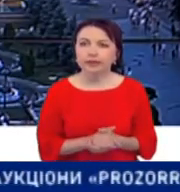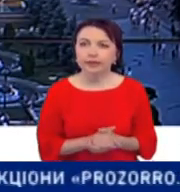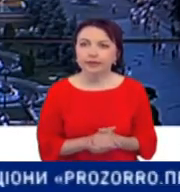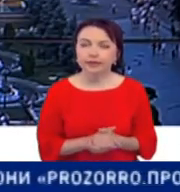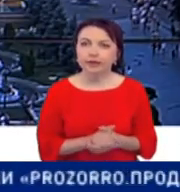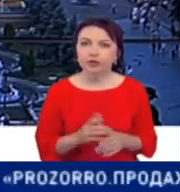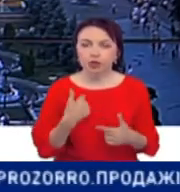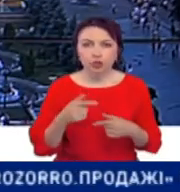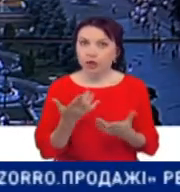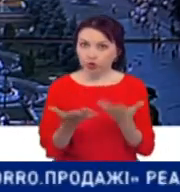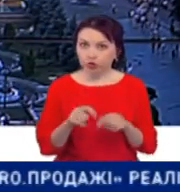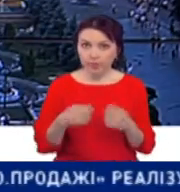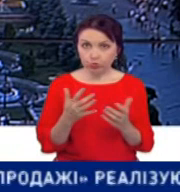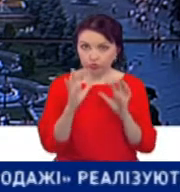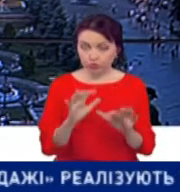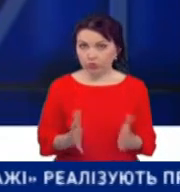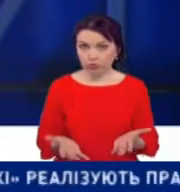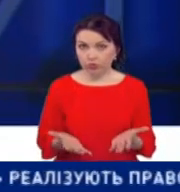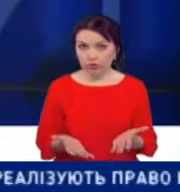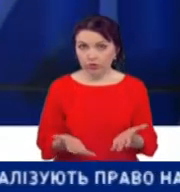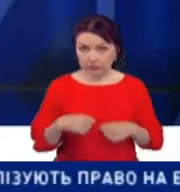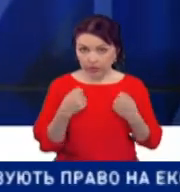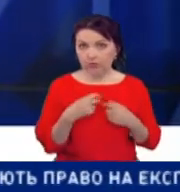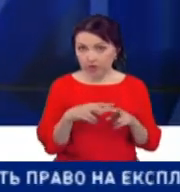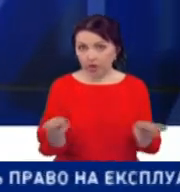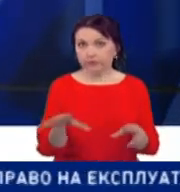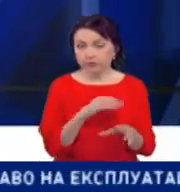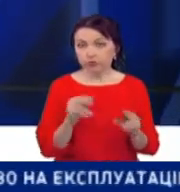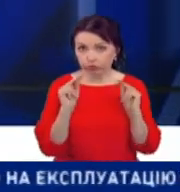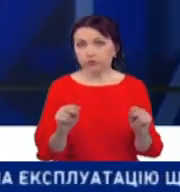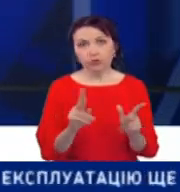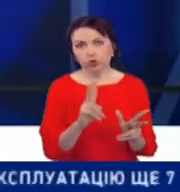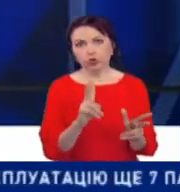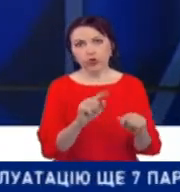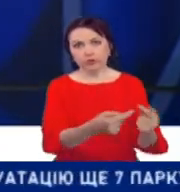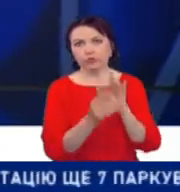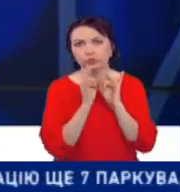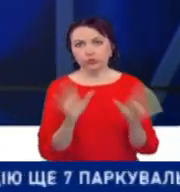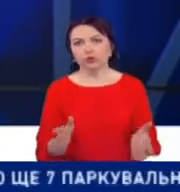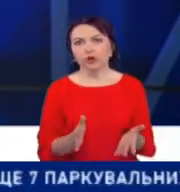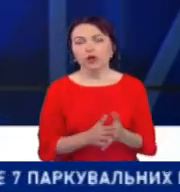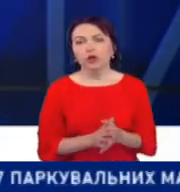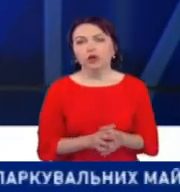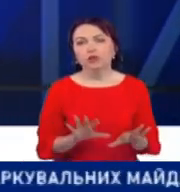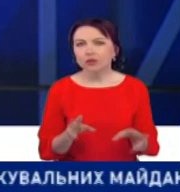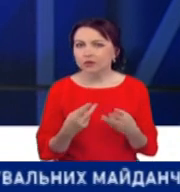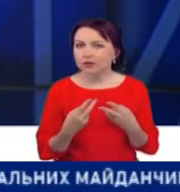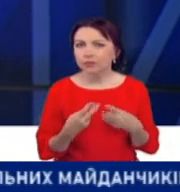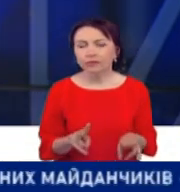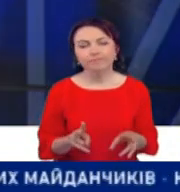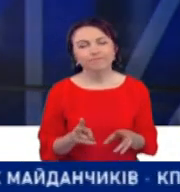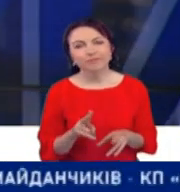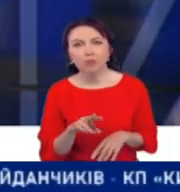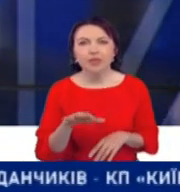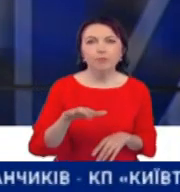людину? Не порушуй закон, будь ласка, будь як всі. Я вважаю, що ну, не потрібно маніпулювати на питання